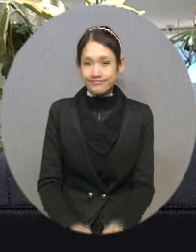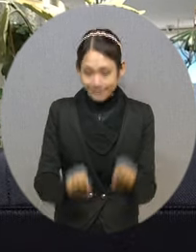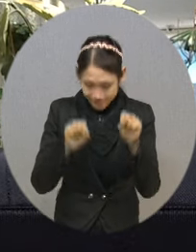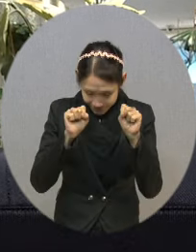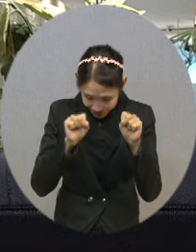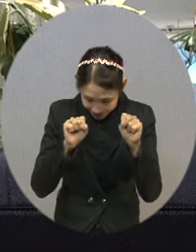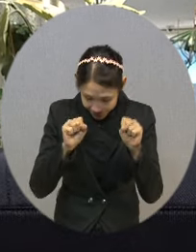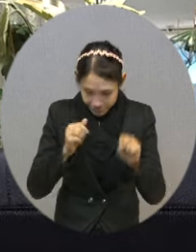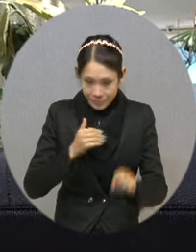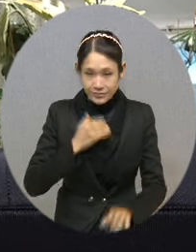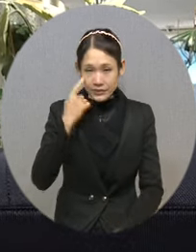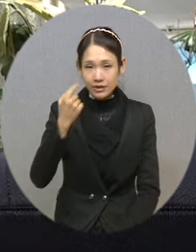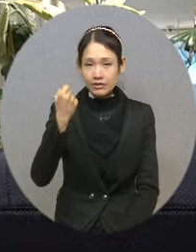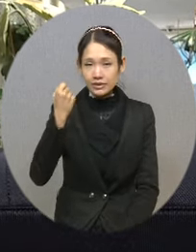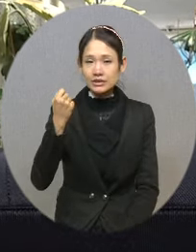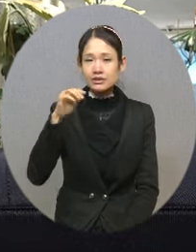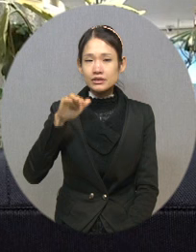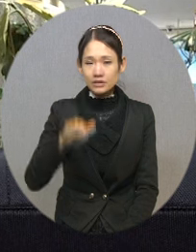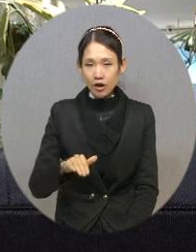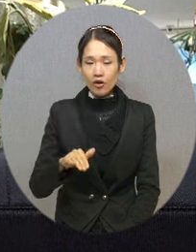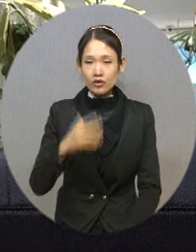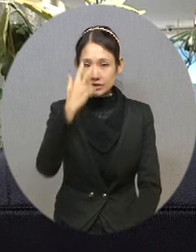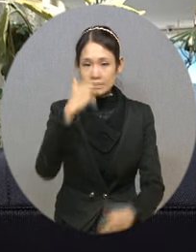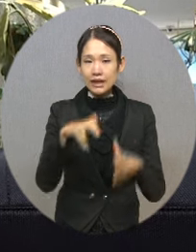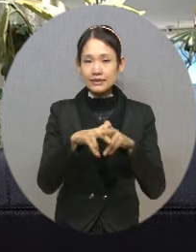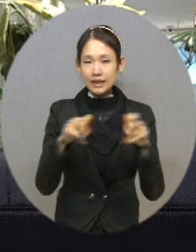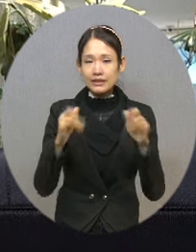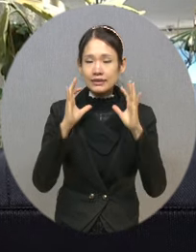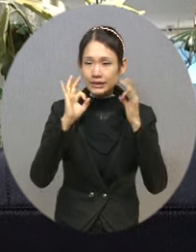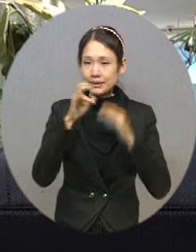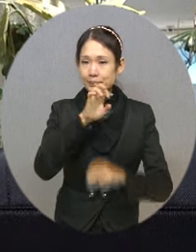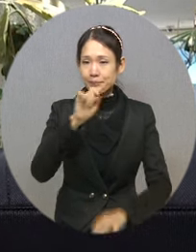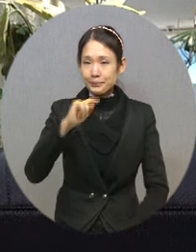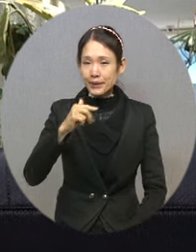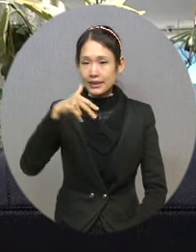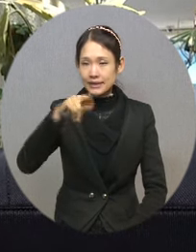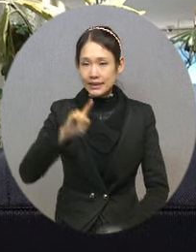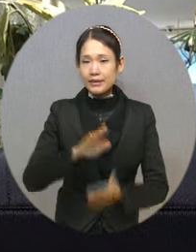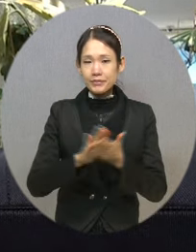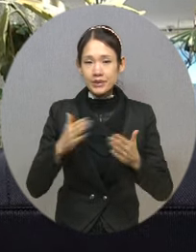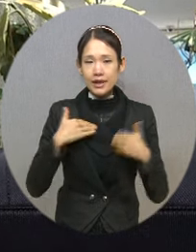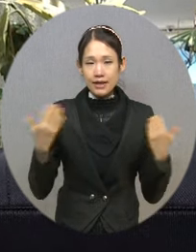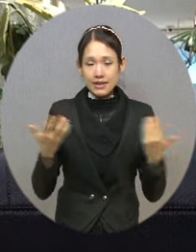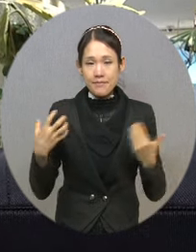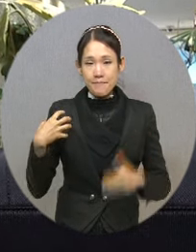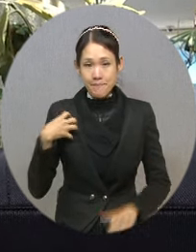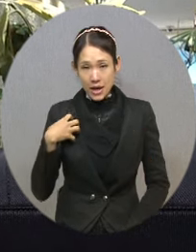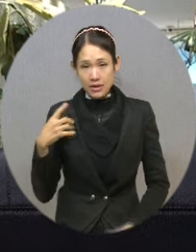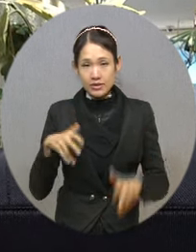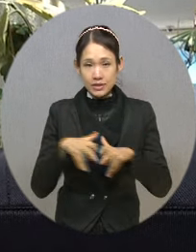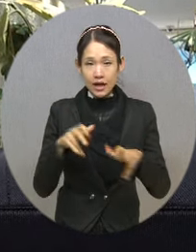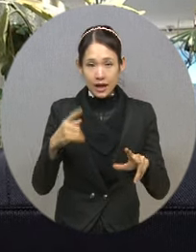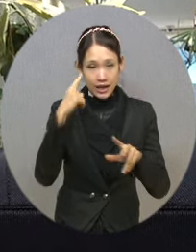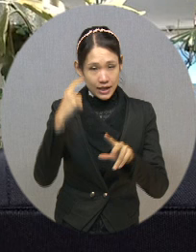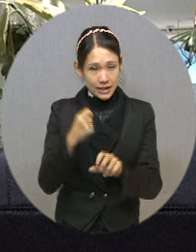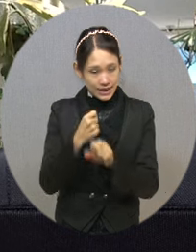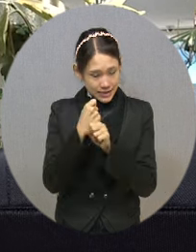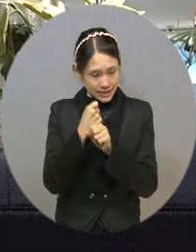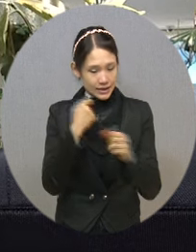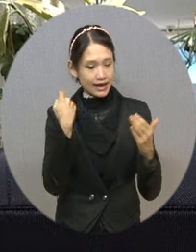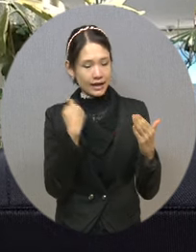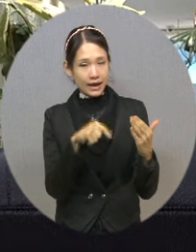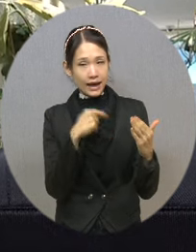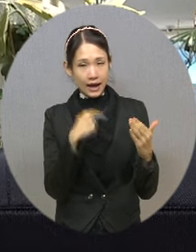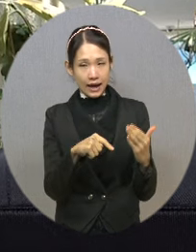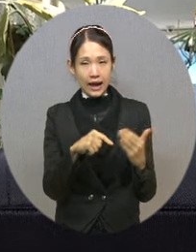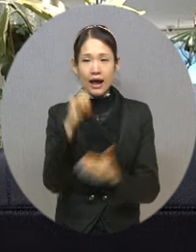안녕하세요. 저는 저시력 시각장애인 김민재라고 합니다. 제가 하고 있는 일은 장애인식개선 교육 강의를 하고